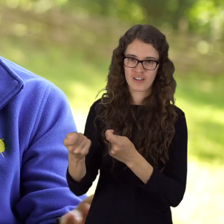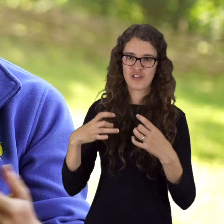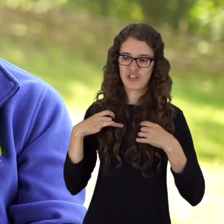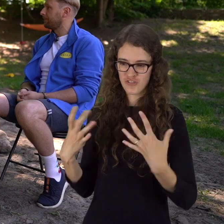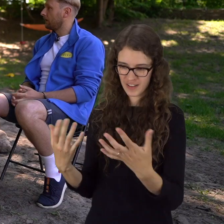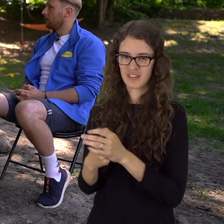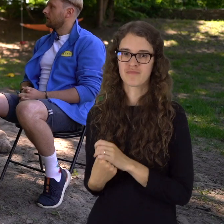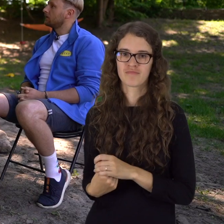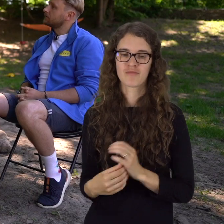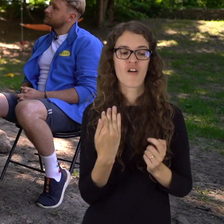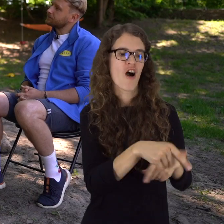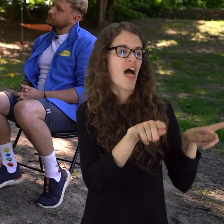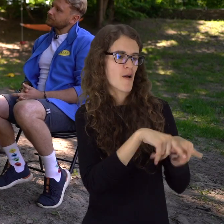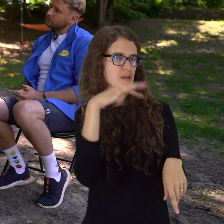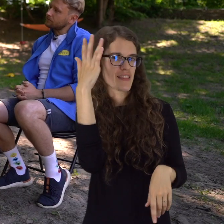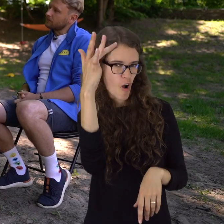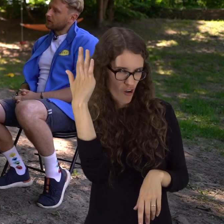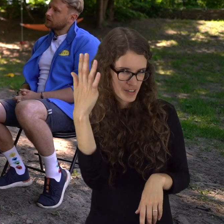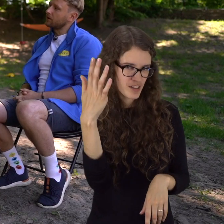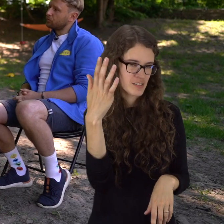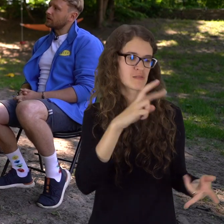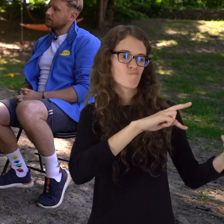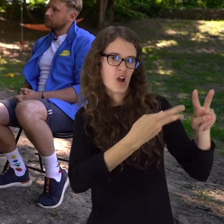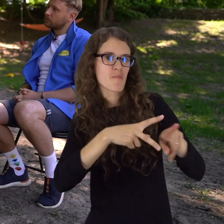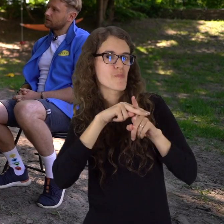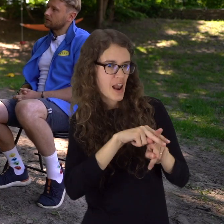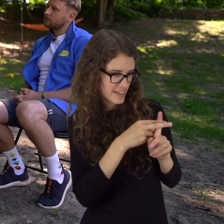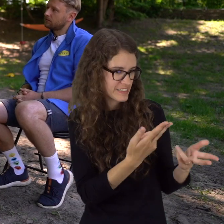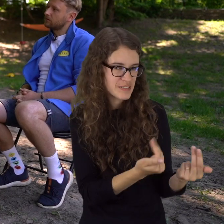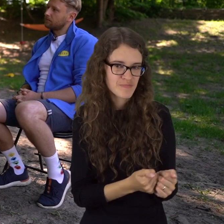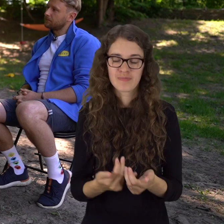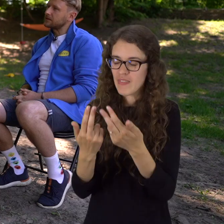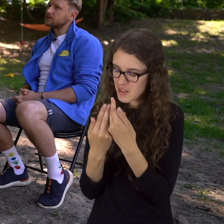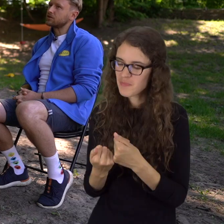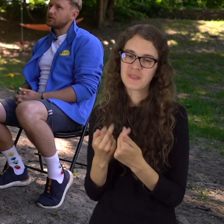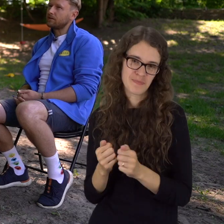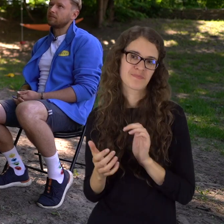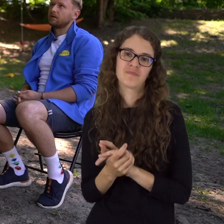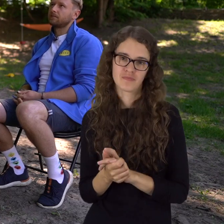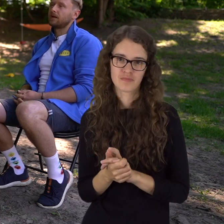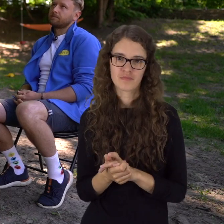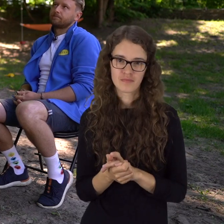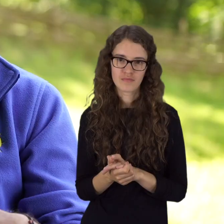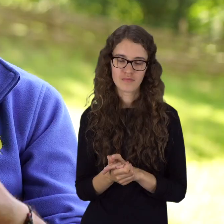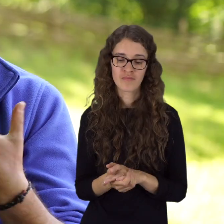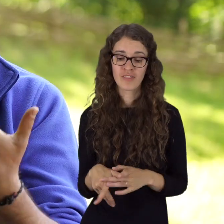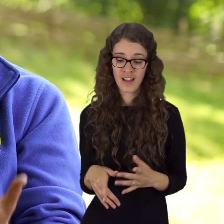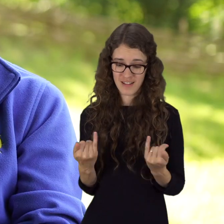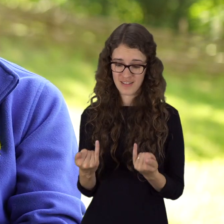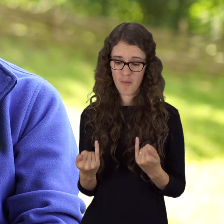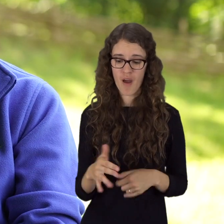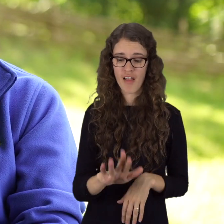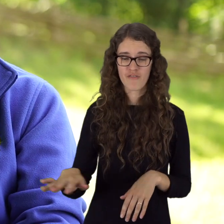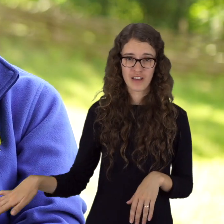tai darydami. Mhm. Tai ta tokia tos teorijos įprasminimas Taip, į realų pasaulį. Taip. Nes šitiem, na,